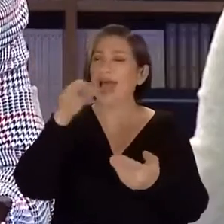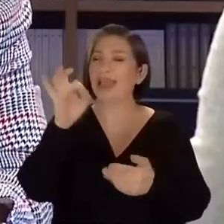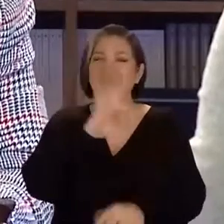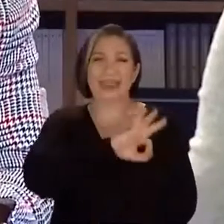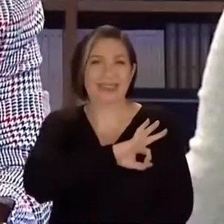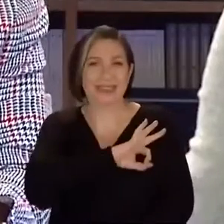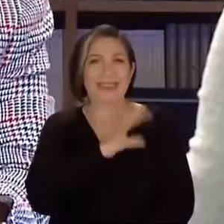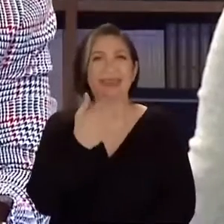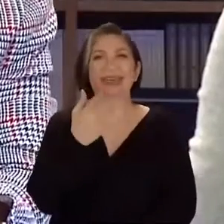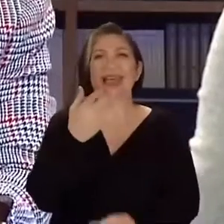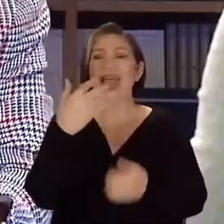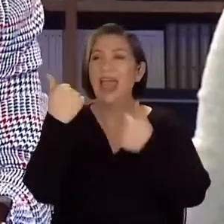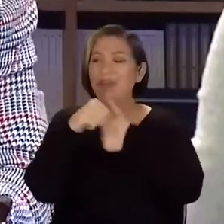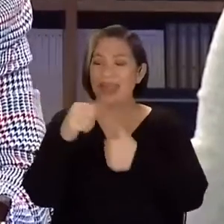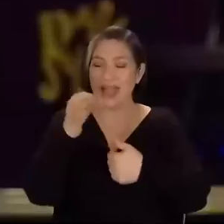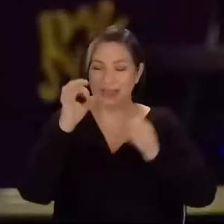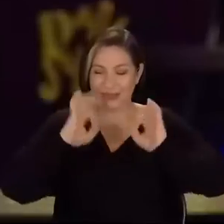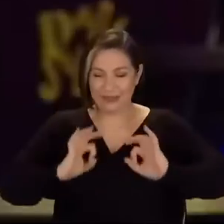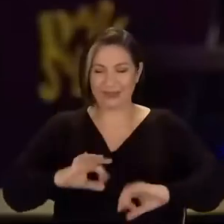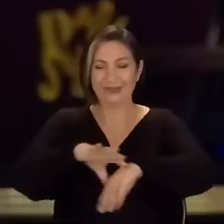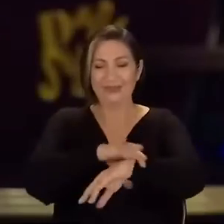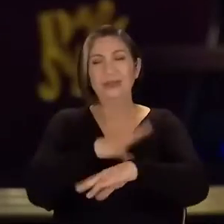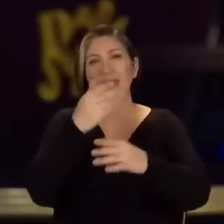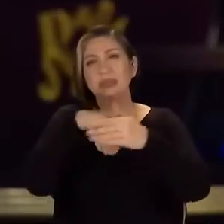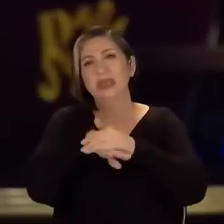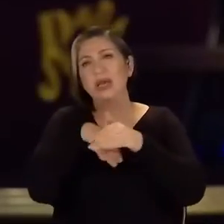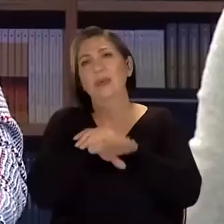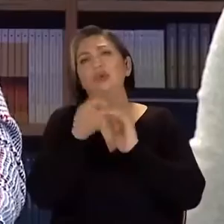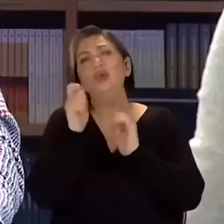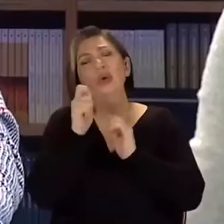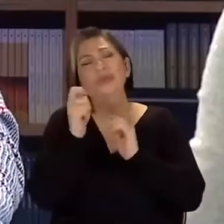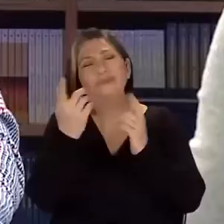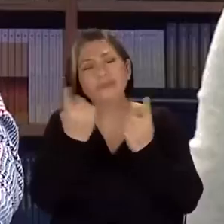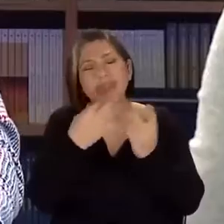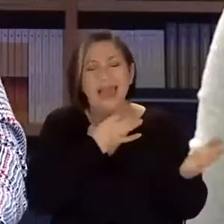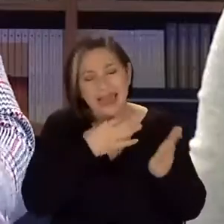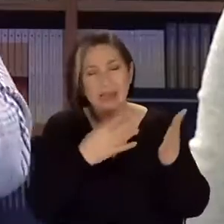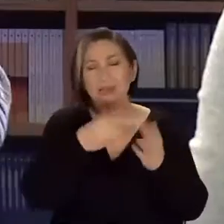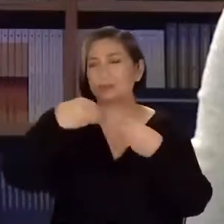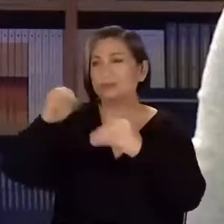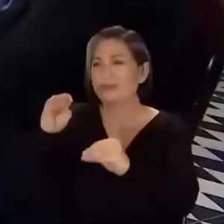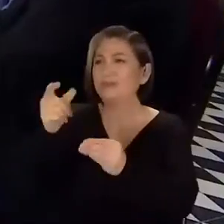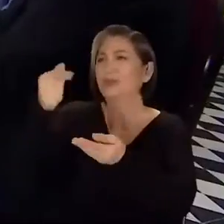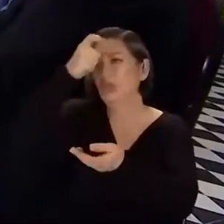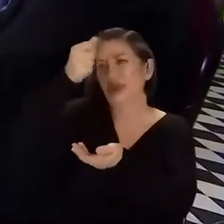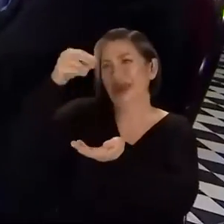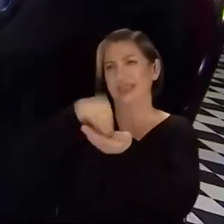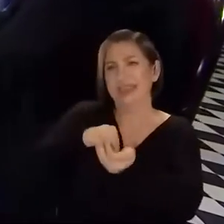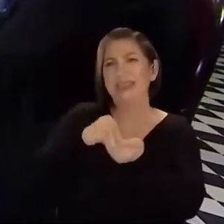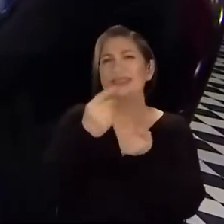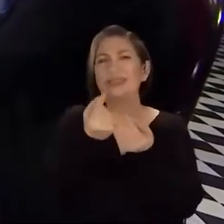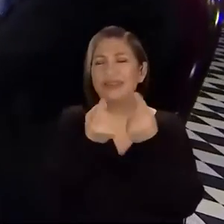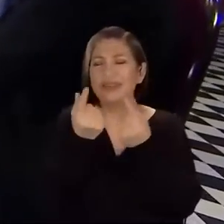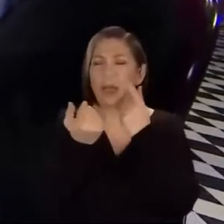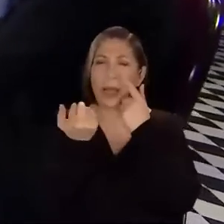altınları, çeyizde gelen altınları, aynen, falan filan, bunları saklamak zor zamanla gidip lazım olursa. Onlar ıcıklı